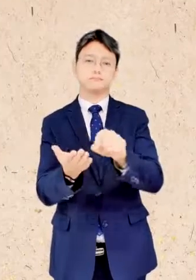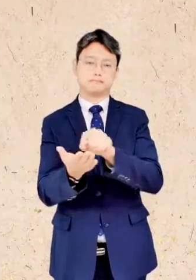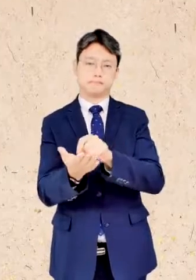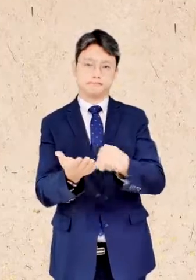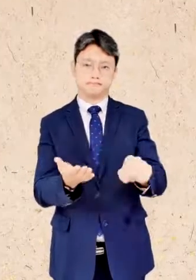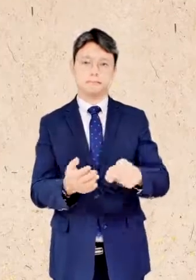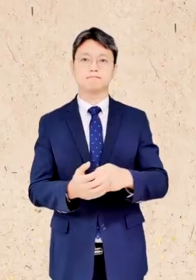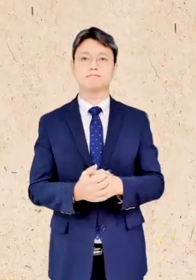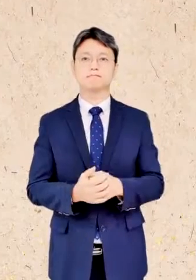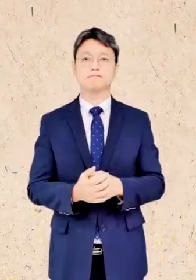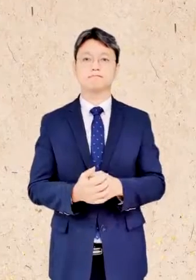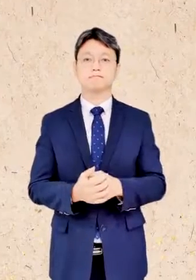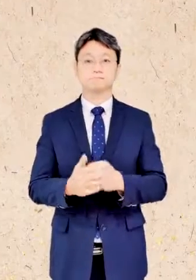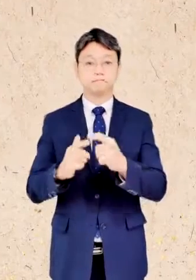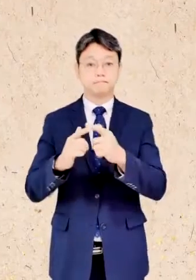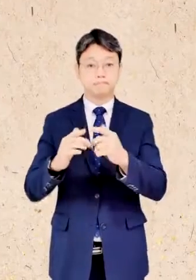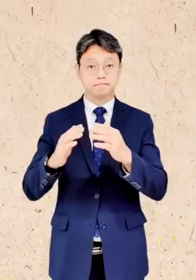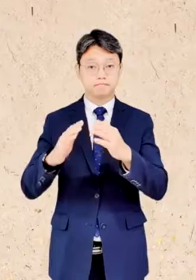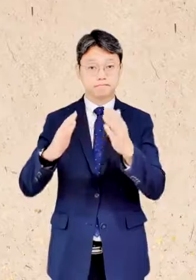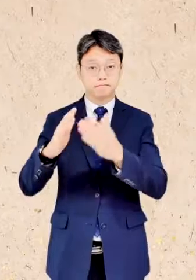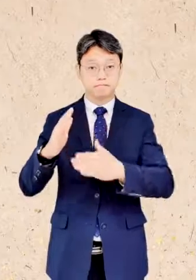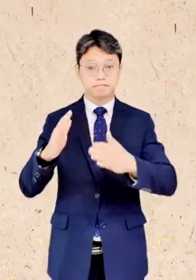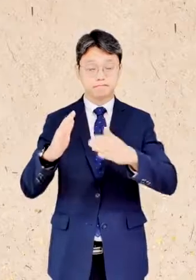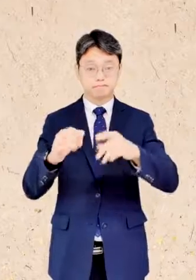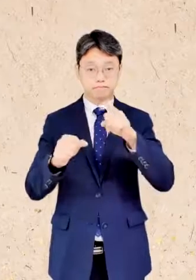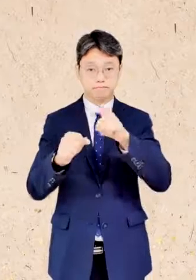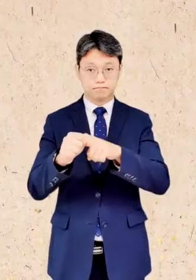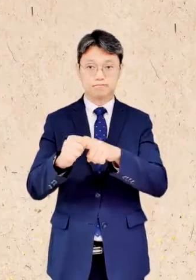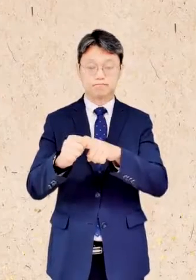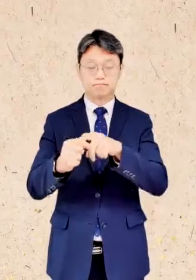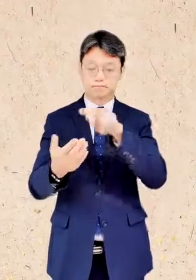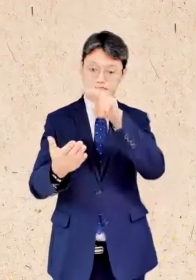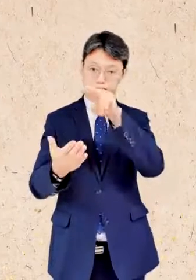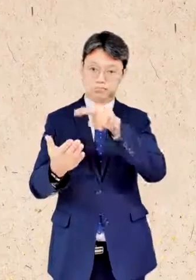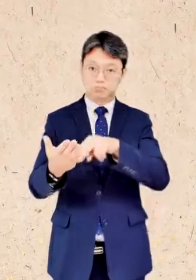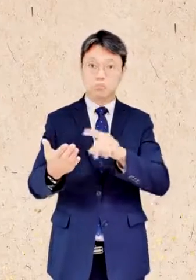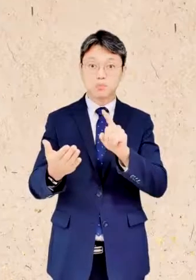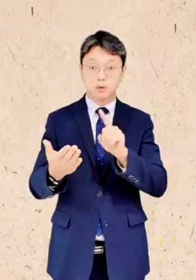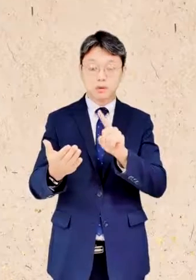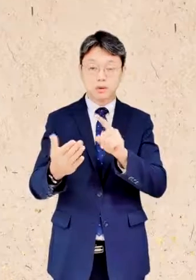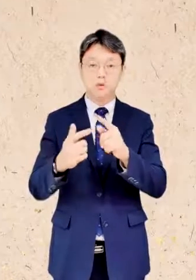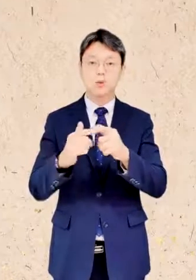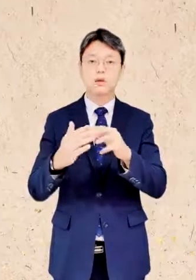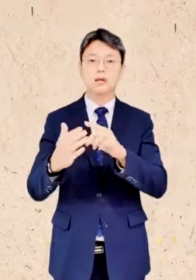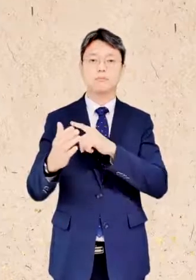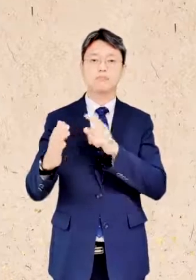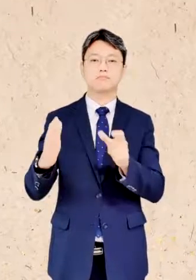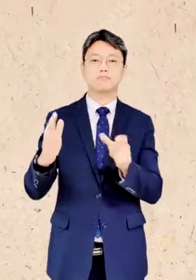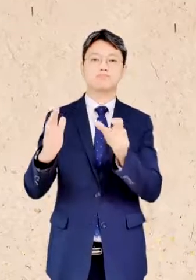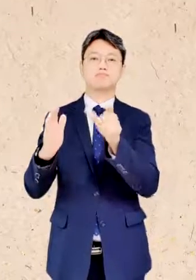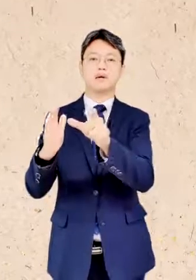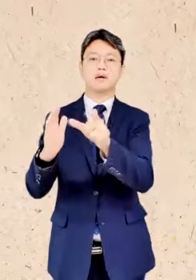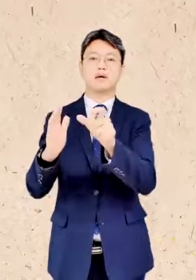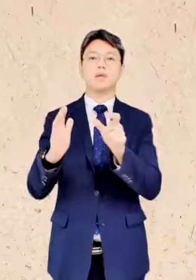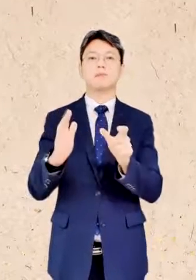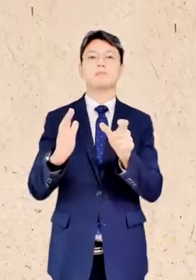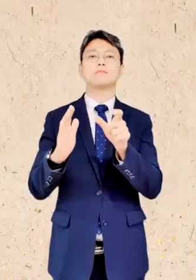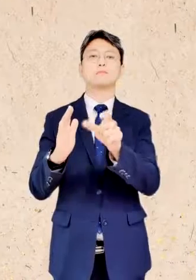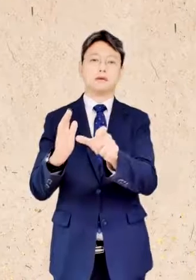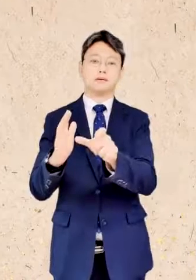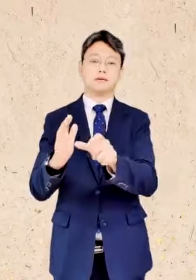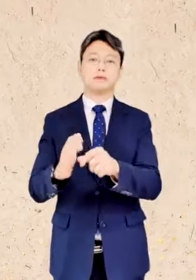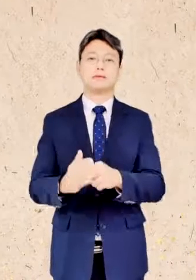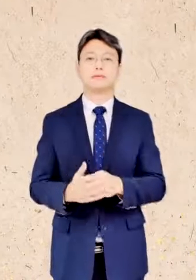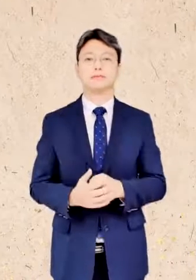것으로 여겨집니다. 각 교회가 공적으로 편지를 낭독할 때에 인사말의 공백에 각각의 교회의 이름을 넣어